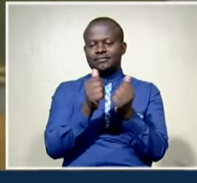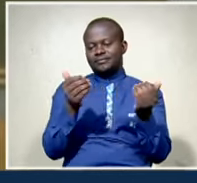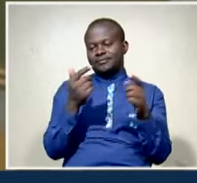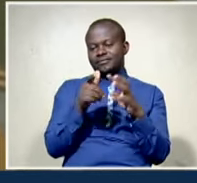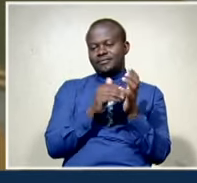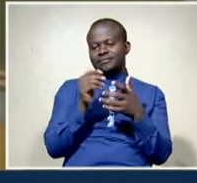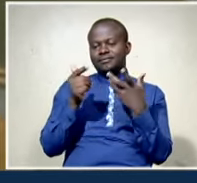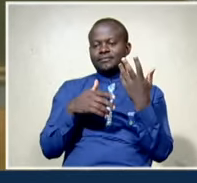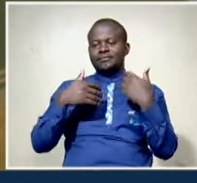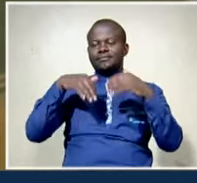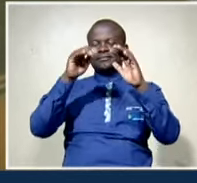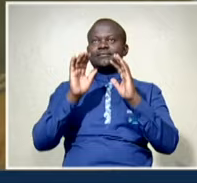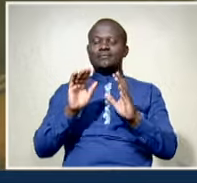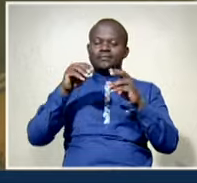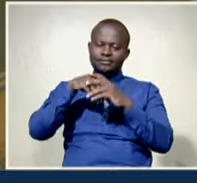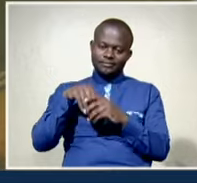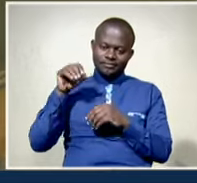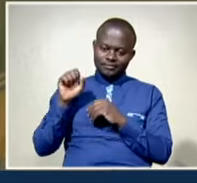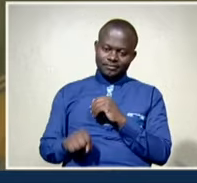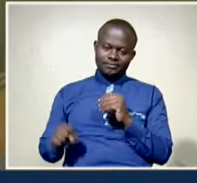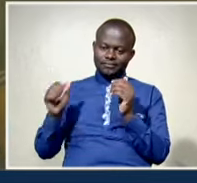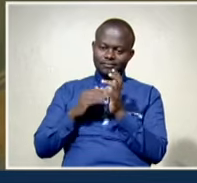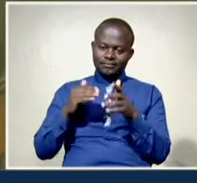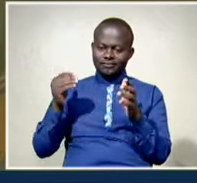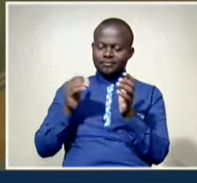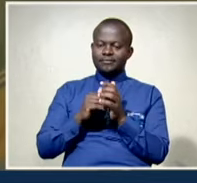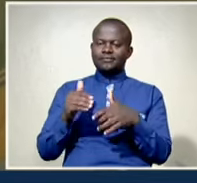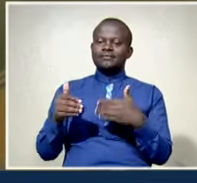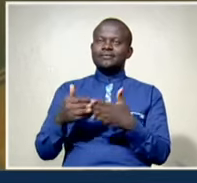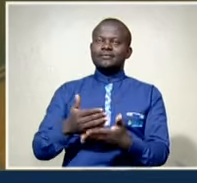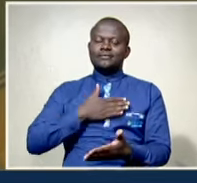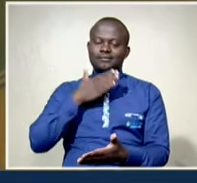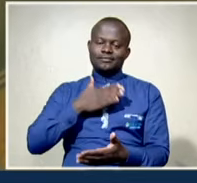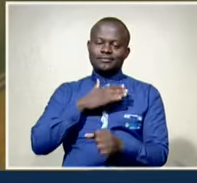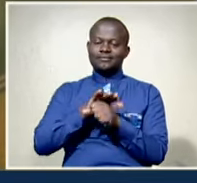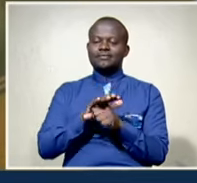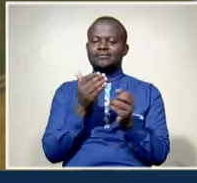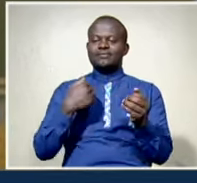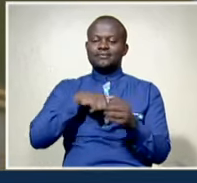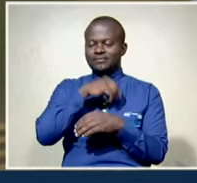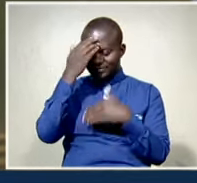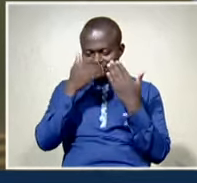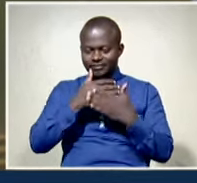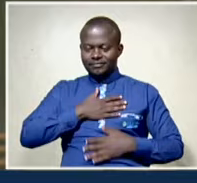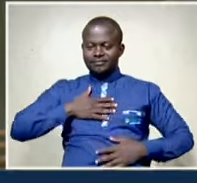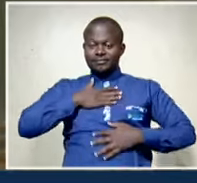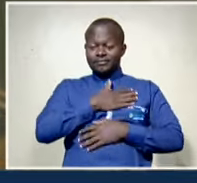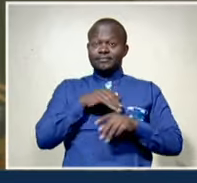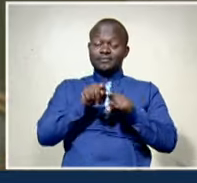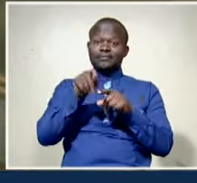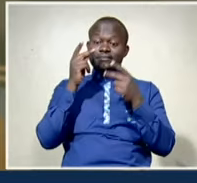ariko iki ni ikintu kidasanzwe cyaje mu ntara y'Amajyepfo kandi cyaje kudutera umunezero bana bacu kuko barishimye nawe muri